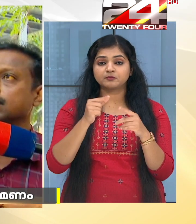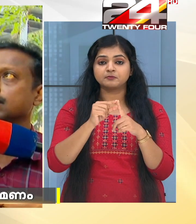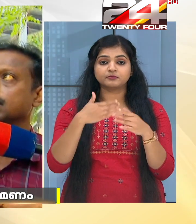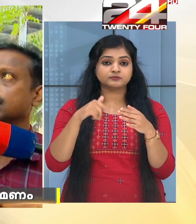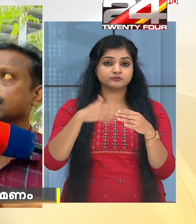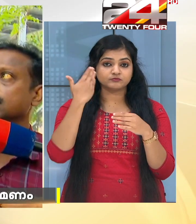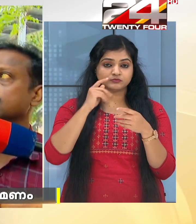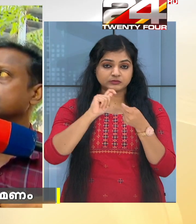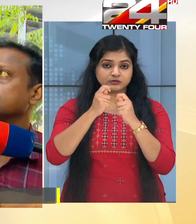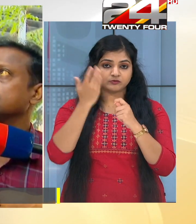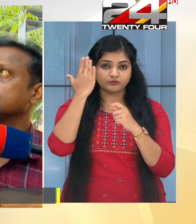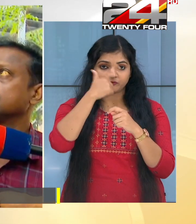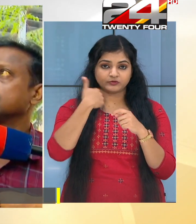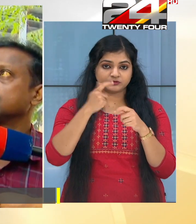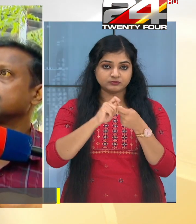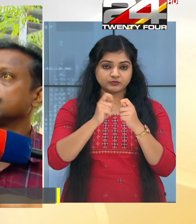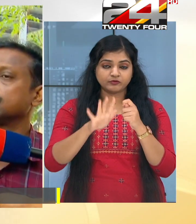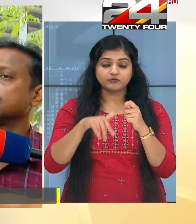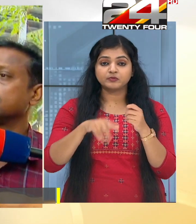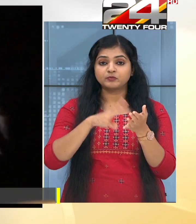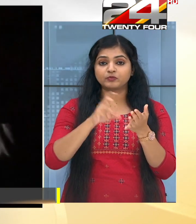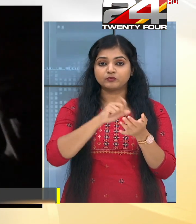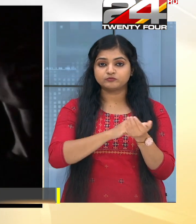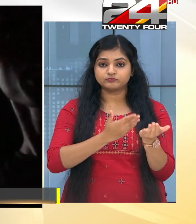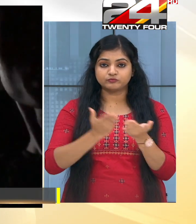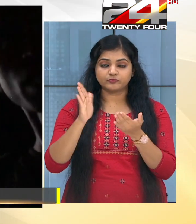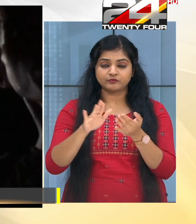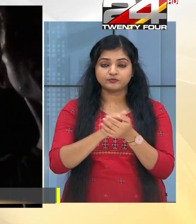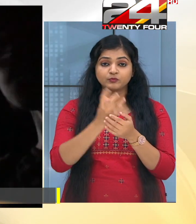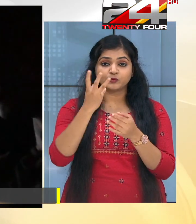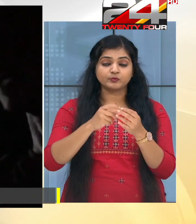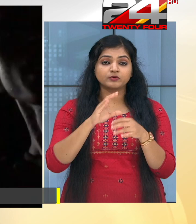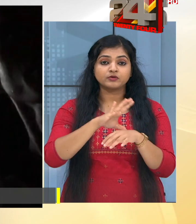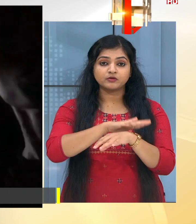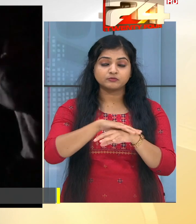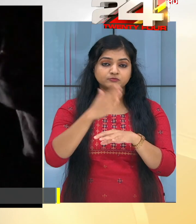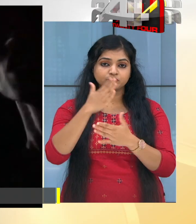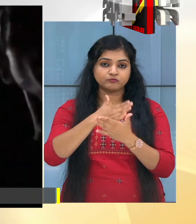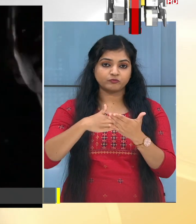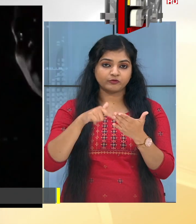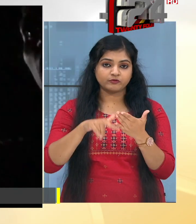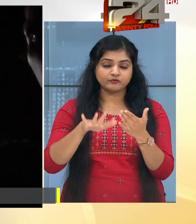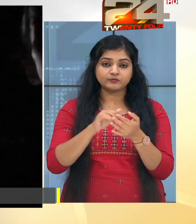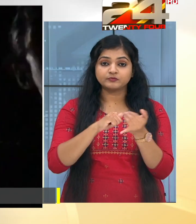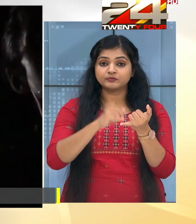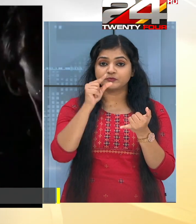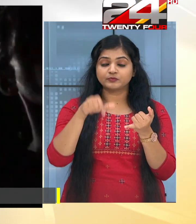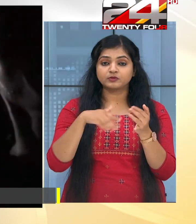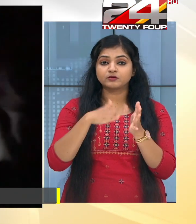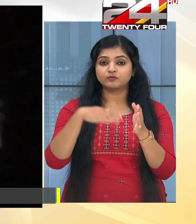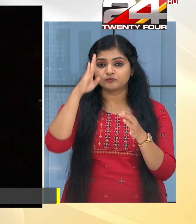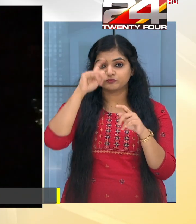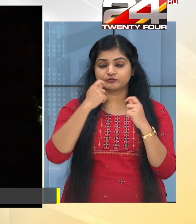വേണമെന്ന് പറഞ്ഞപ്പോൾ നേരെ മെഡിക്കൽ കോളേജിലേക്ക് കൊണ്ടുവരാനുള്ള ശ്രമം ഉണ്ടായത്. കുപ്പികൊണ്ട് സിയാദിന്റെ കൈയും മുറിഞ്ഞിട്ടുണ്ട്. സിയാദിനെതിരെ റെയിൽവേ